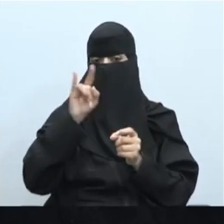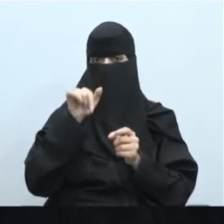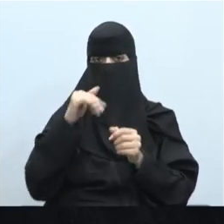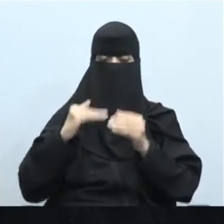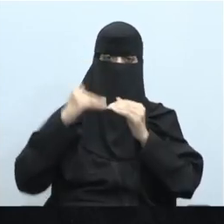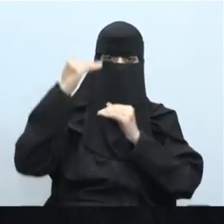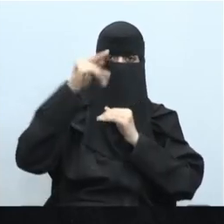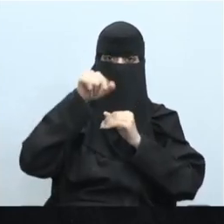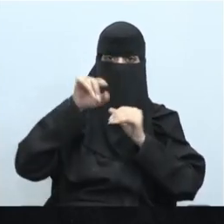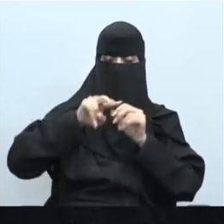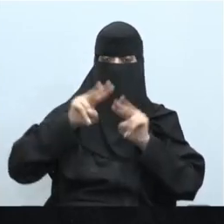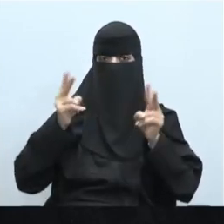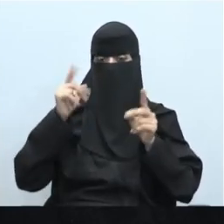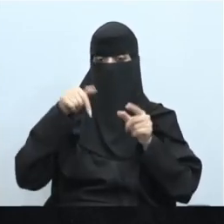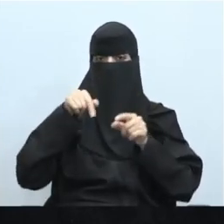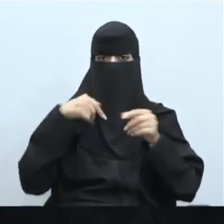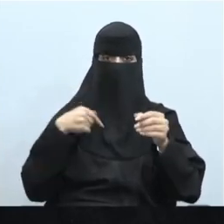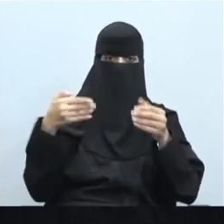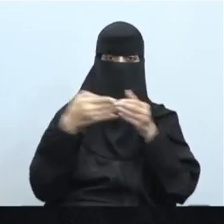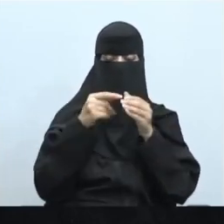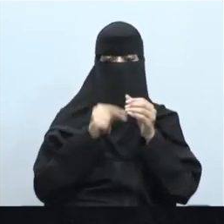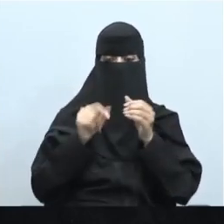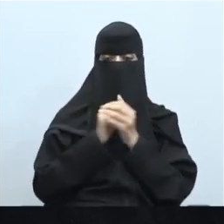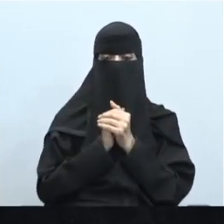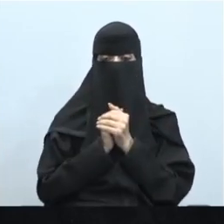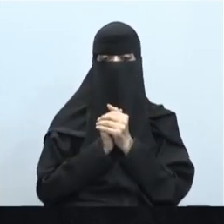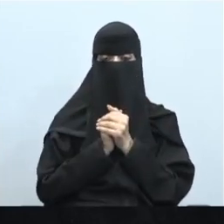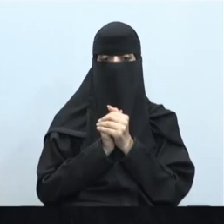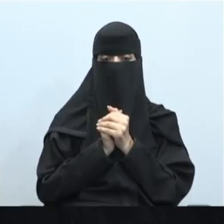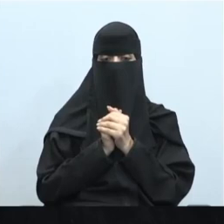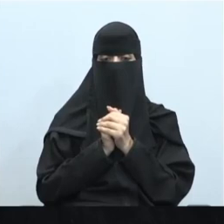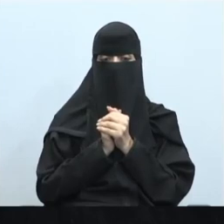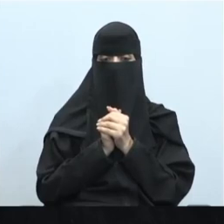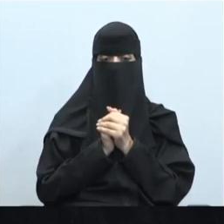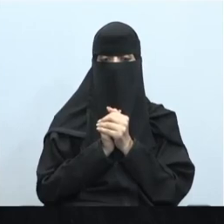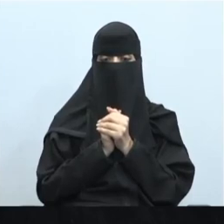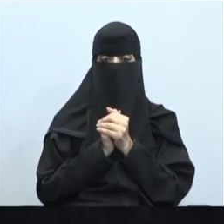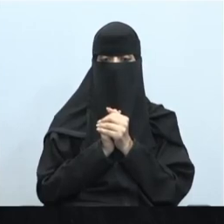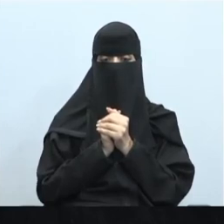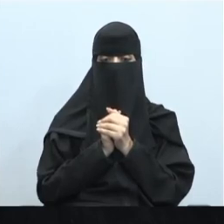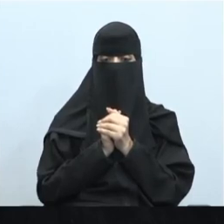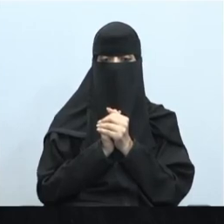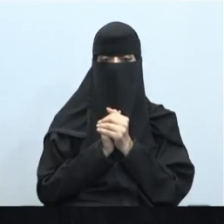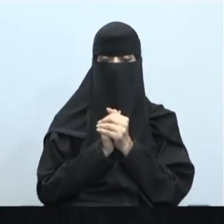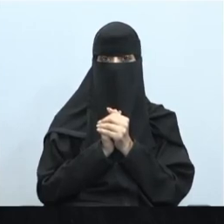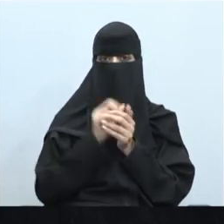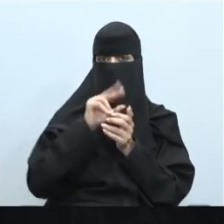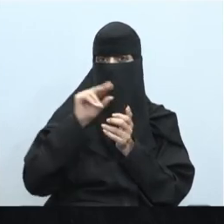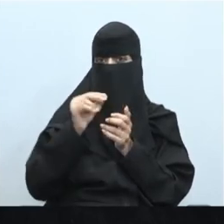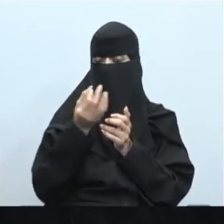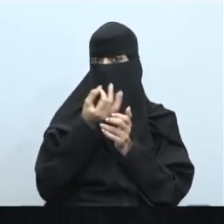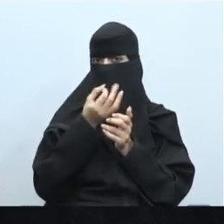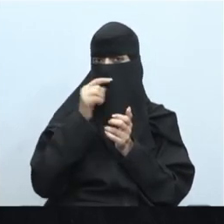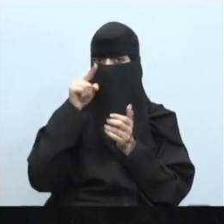يعتريه اختلاف ولا يتقاطع مع كواكب اخرى ابنائي كما ذكرنا